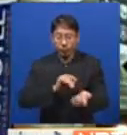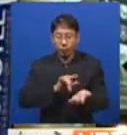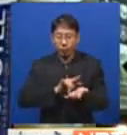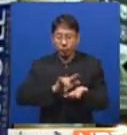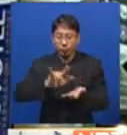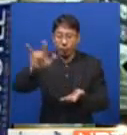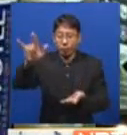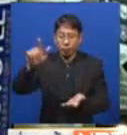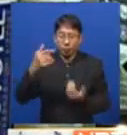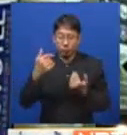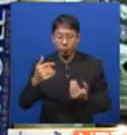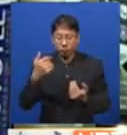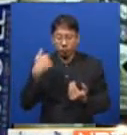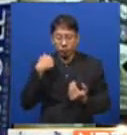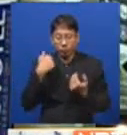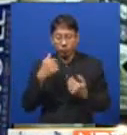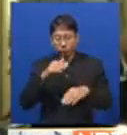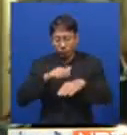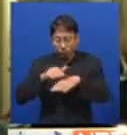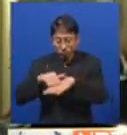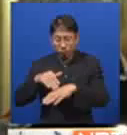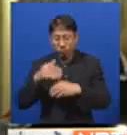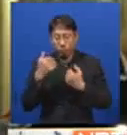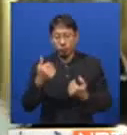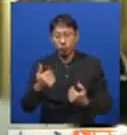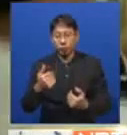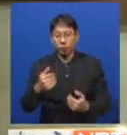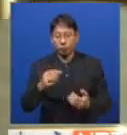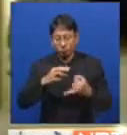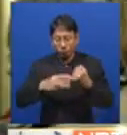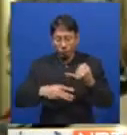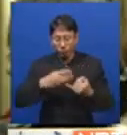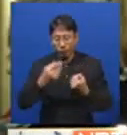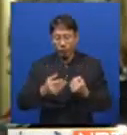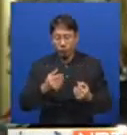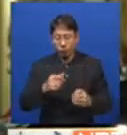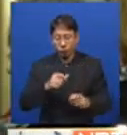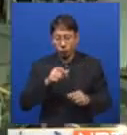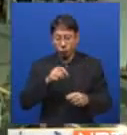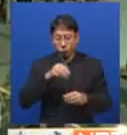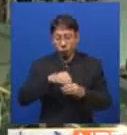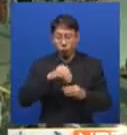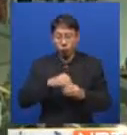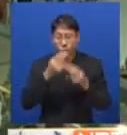างประเทศทันทีเนื่องจากแหล่งแพร่เชื้อไวรัสนี้อยู่ในประเทศตะวันออกกลางเป็นหลัก